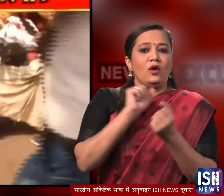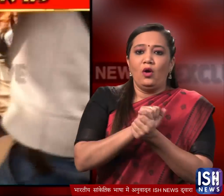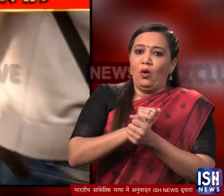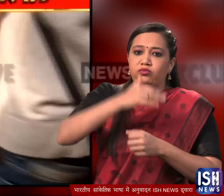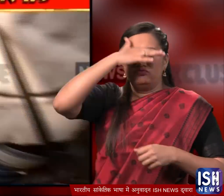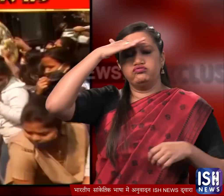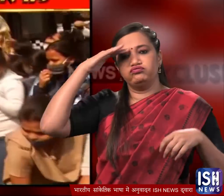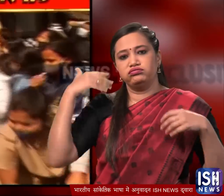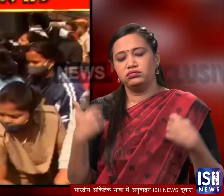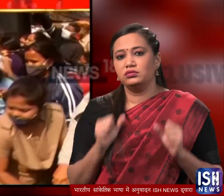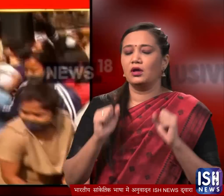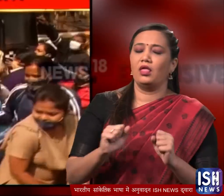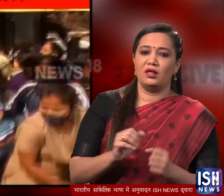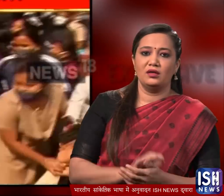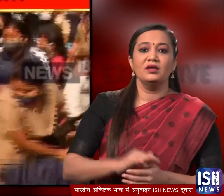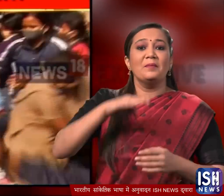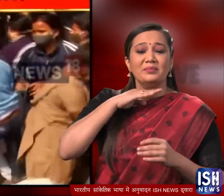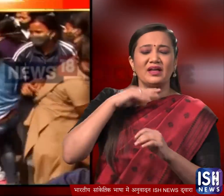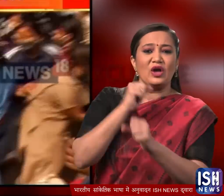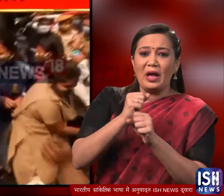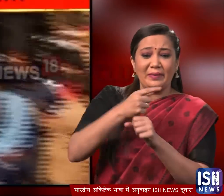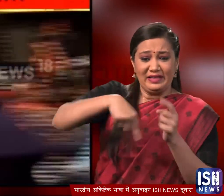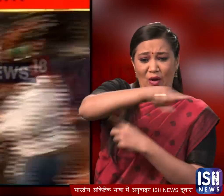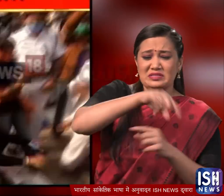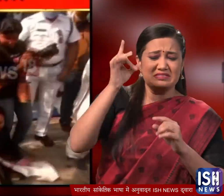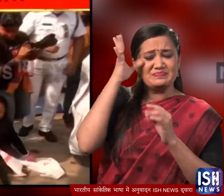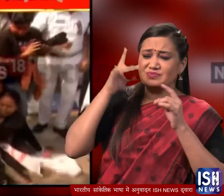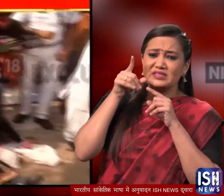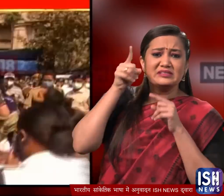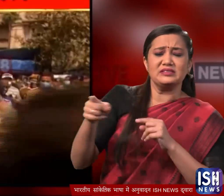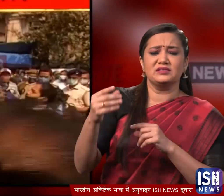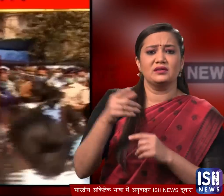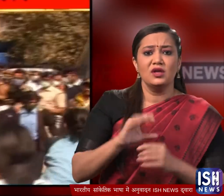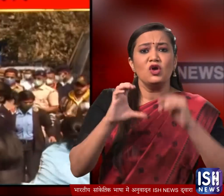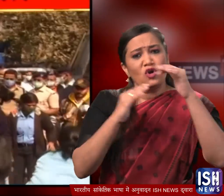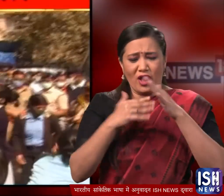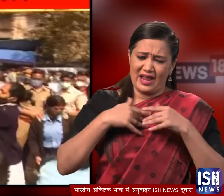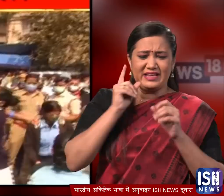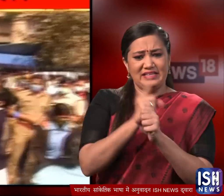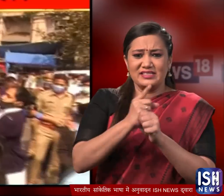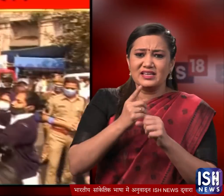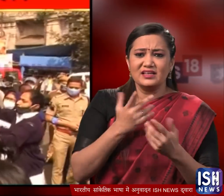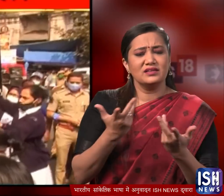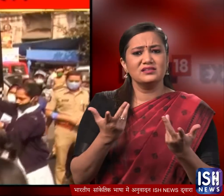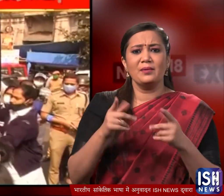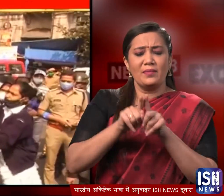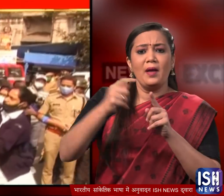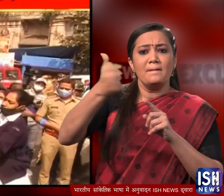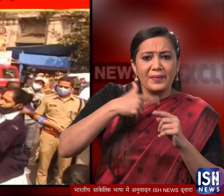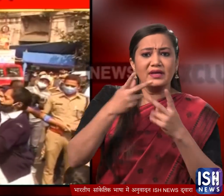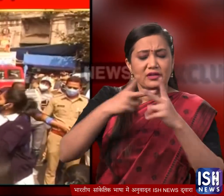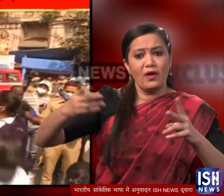शांत करने में पुलिस के पसीने छूट गए, क्योंकि ये लोग ममता सरकार से बेहद नाराज दिखे। उन्होंने आरोप लगाया कि कॉन्ट्रैक्ट पर पढ़ाने वाले अध्यापकों